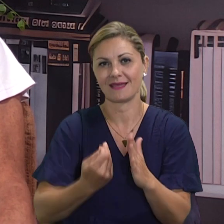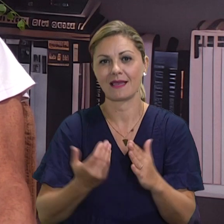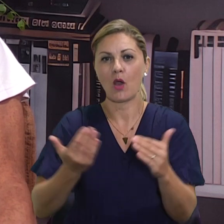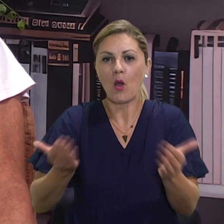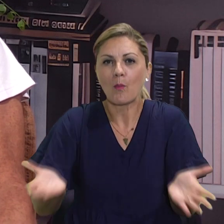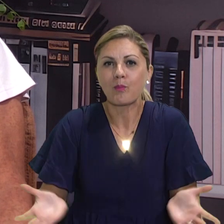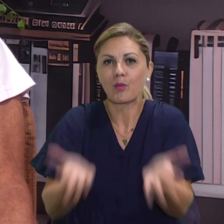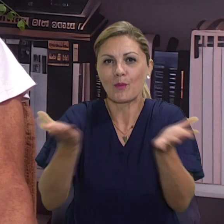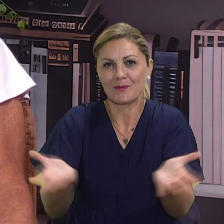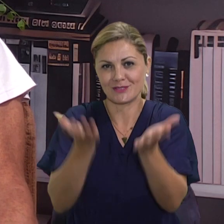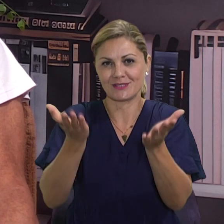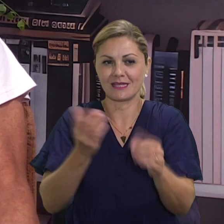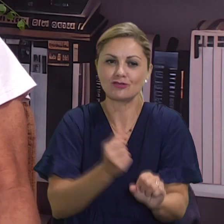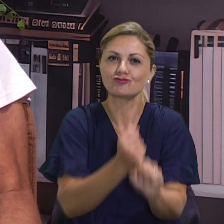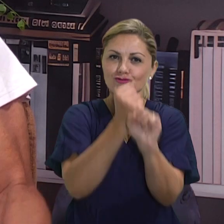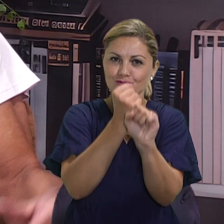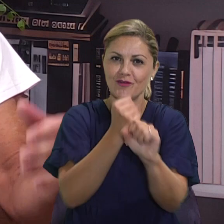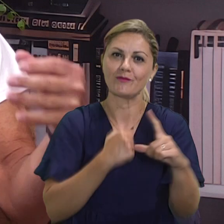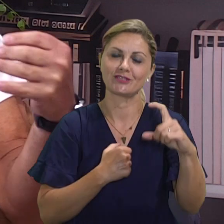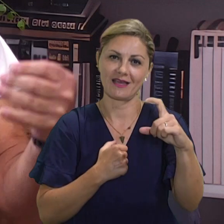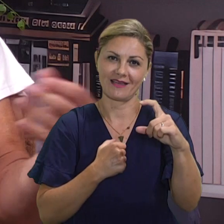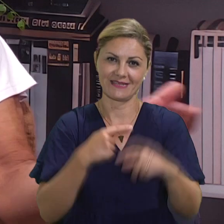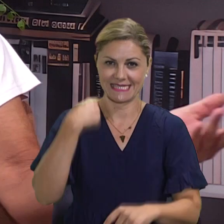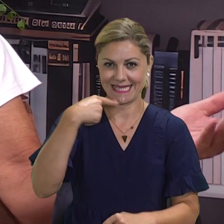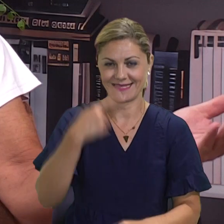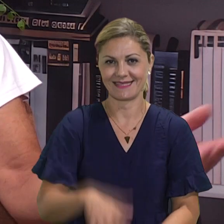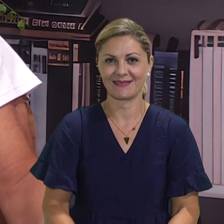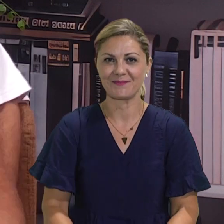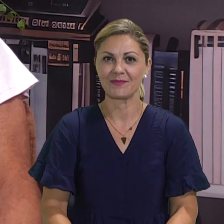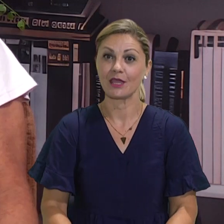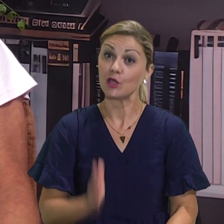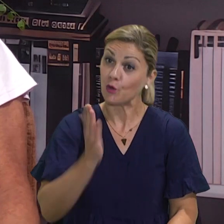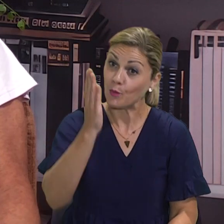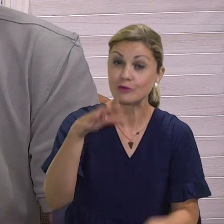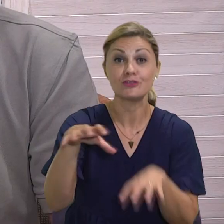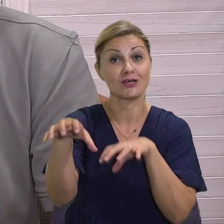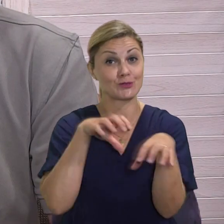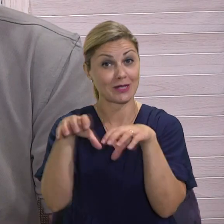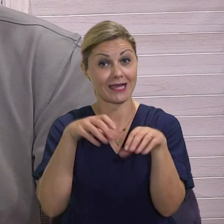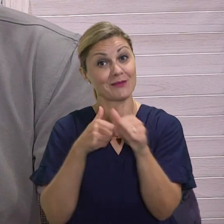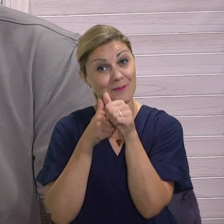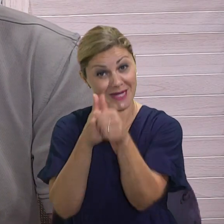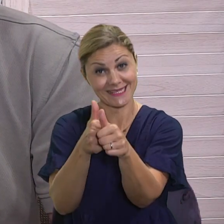su u krajnjem ruci na tragu onoga što ja stalno radim. Nadamo se i